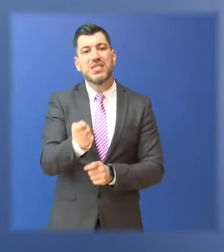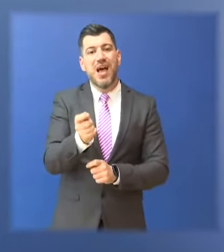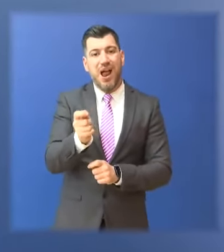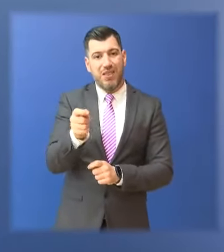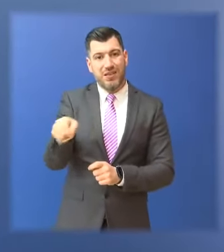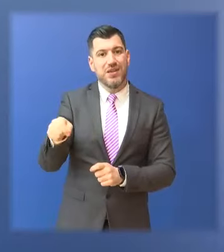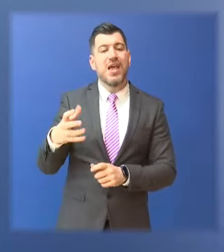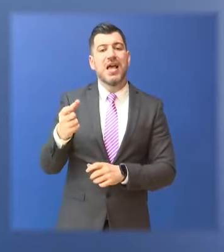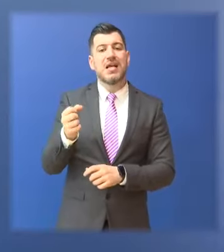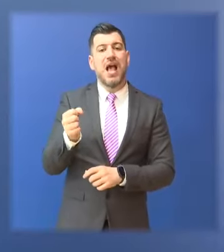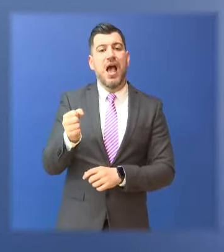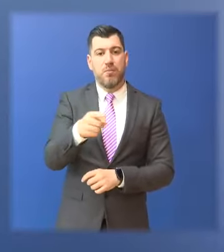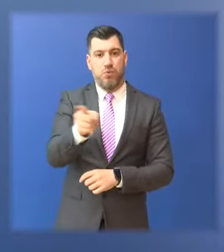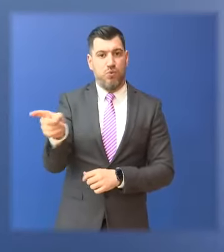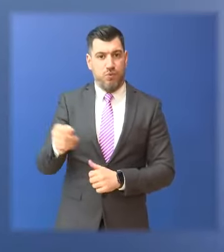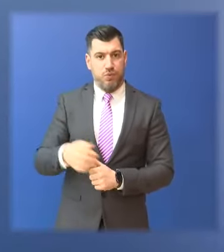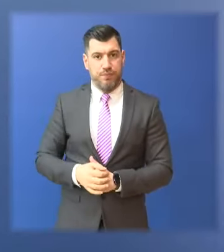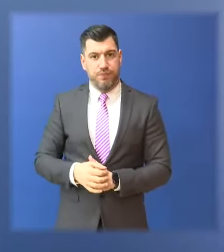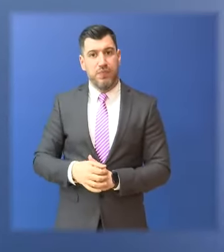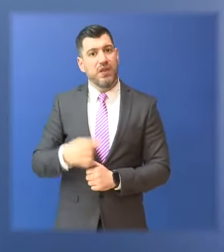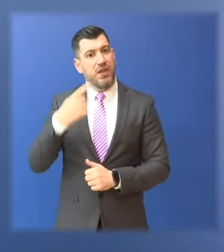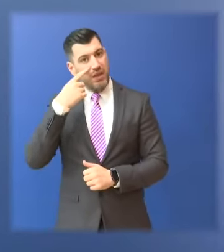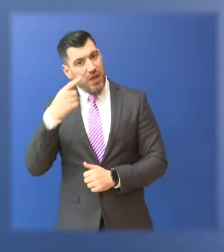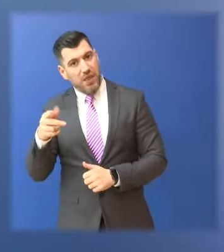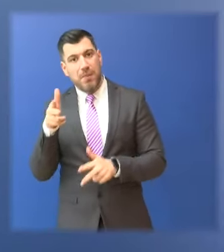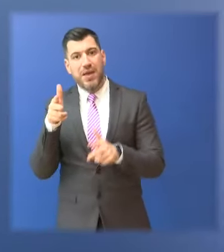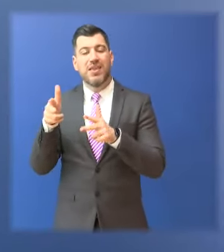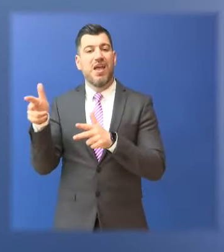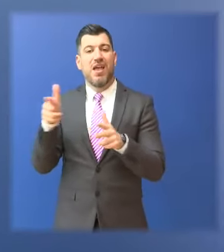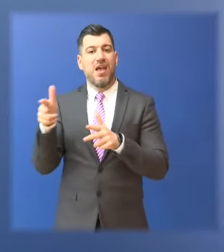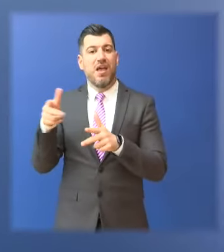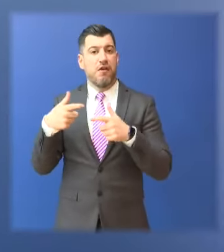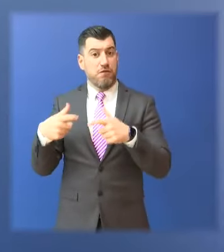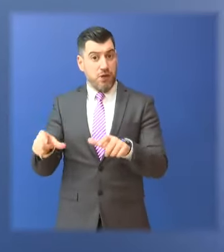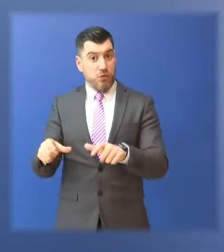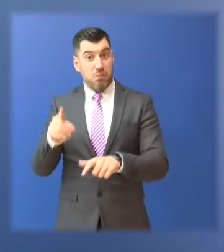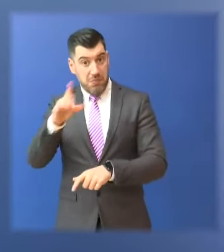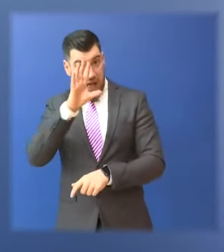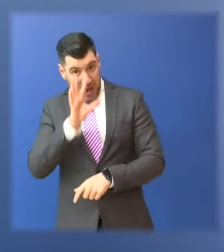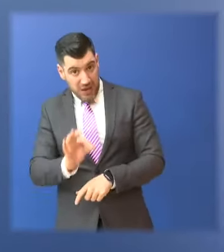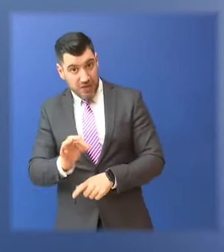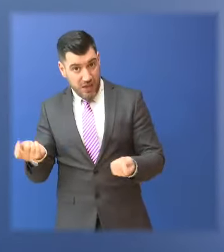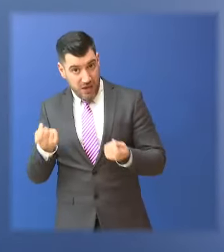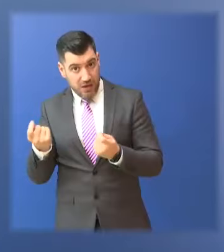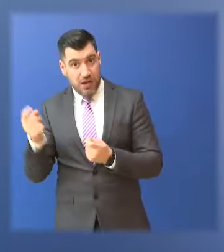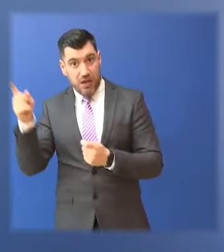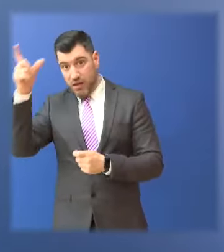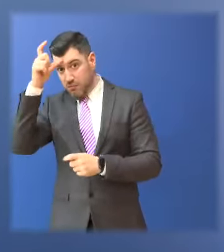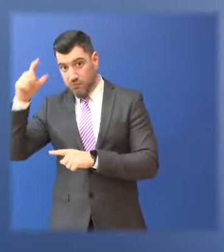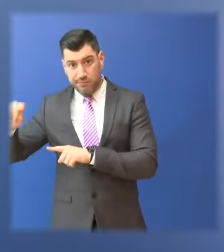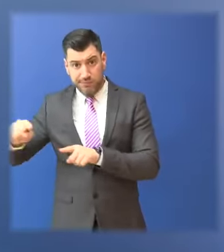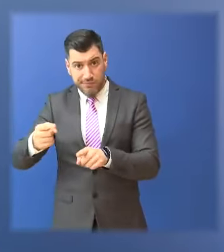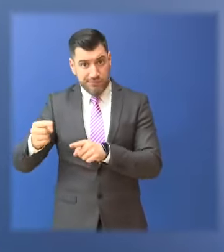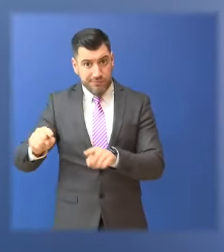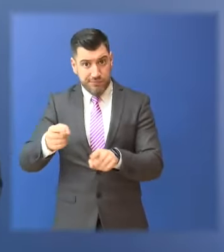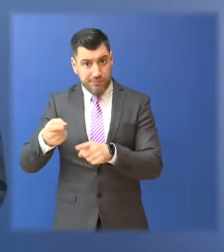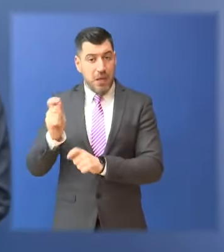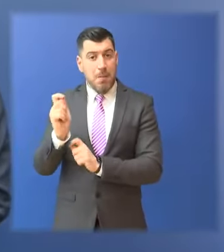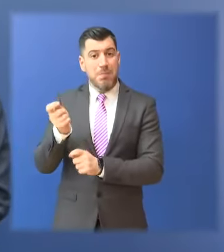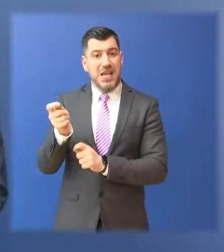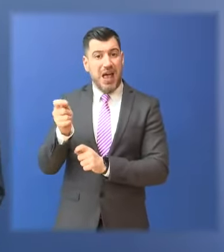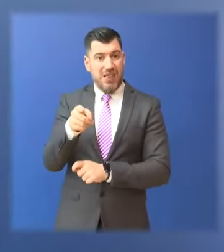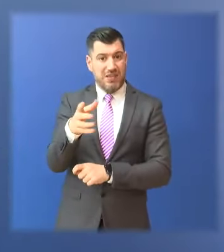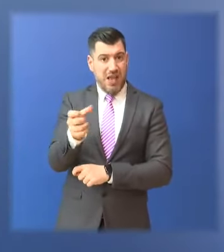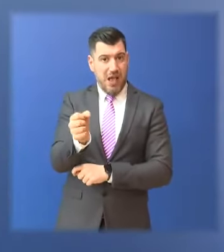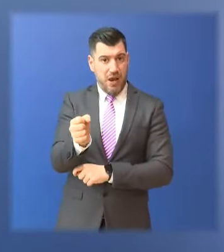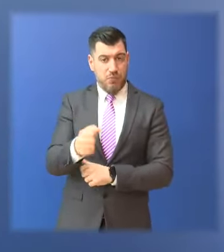συνοδευόμενα μάλιστα δημοσιεύματα αυτά και από βίντεο. Και θέλω να σας ρωτήσω, είναι υπαρκτό το συμβάν αυτό? Από την ενημέρωση που έχουμε από τους